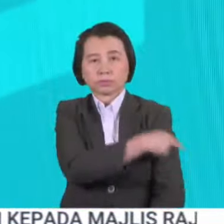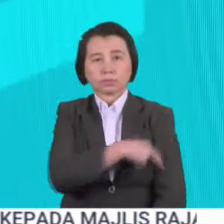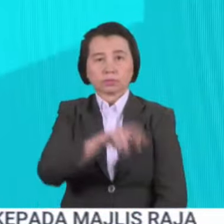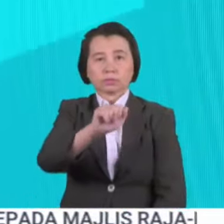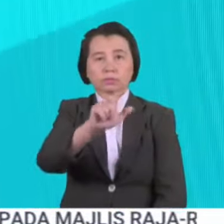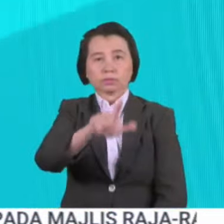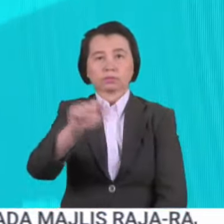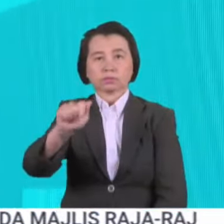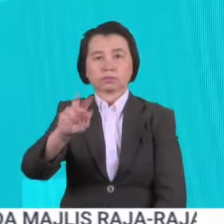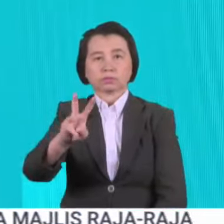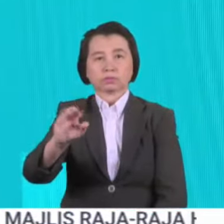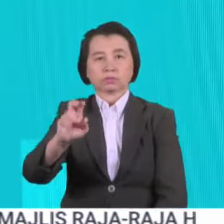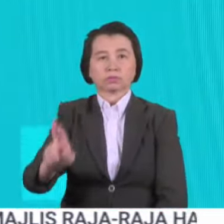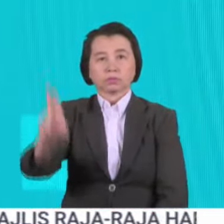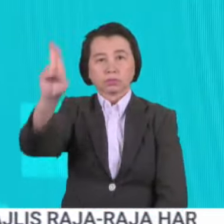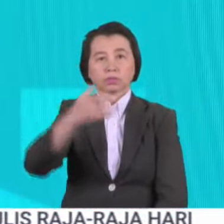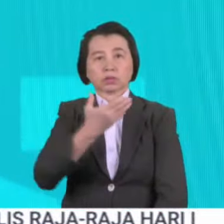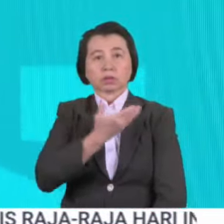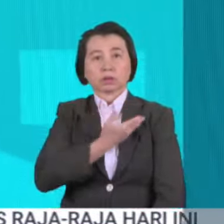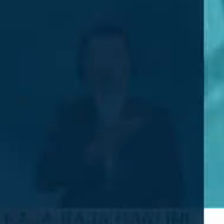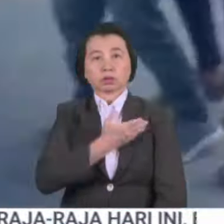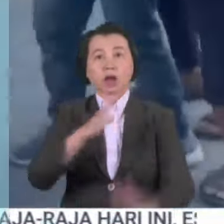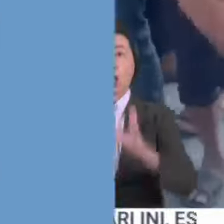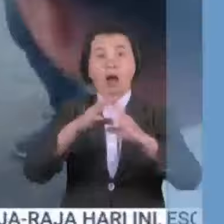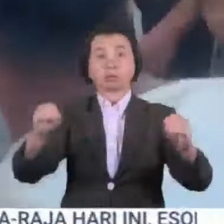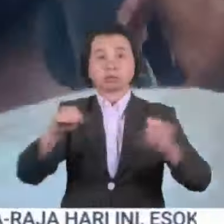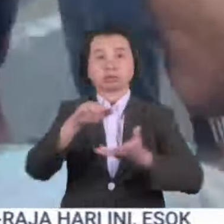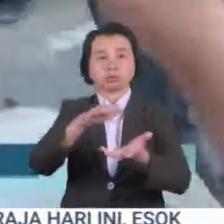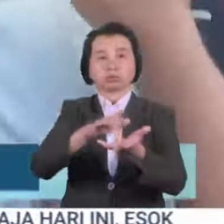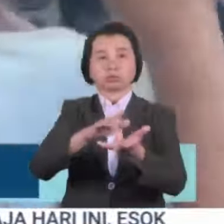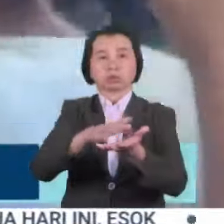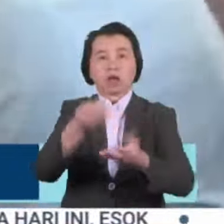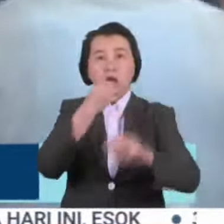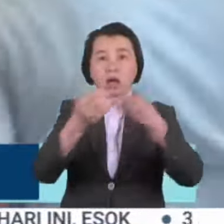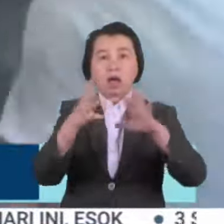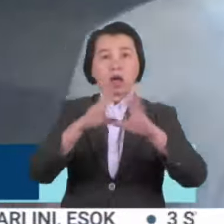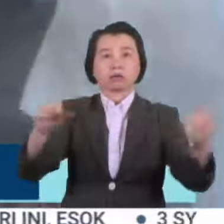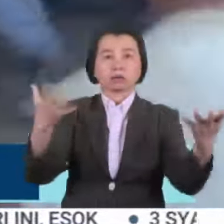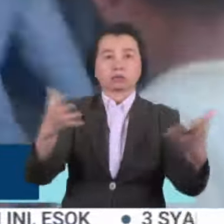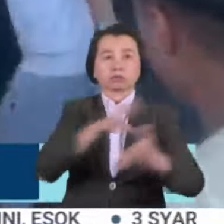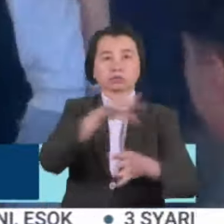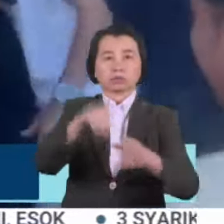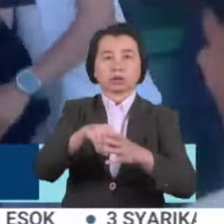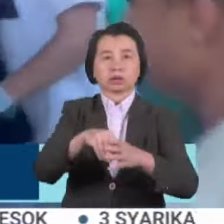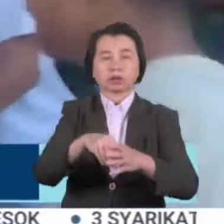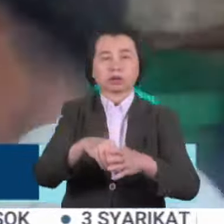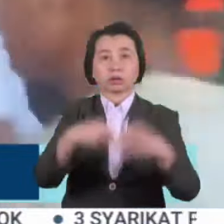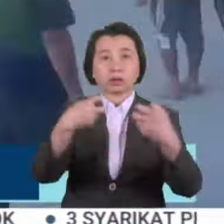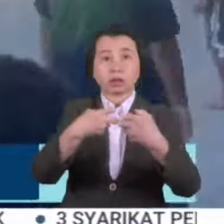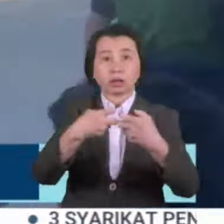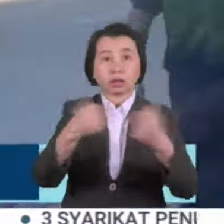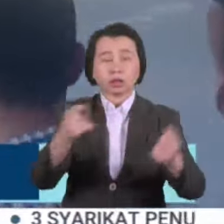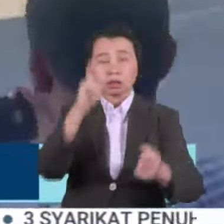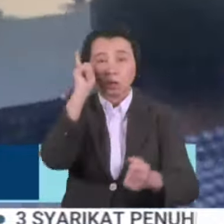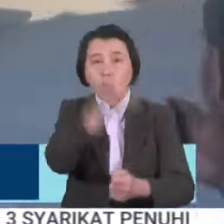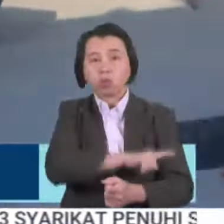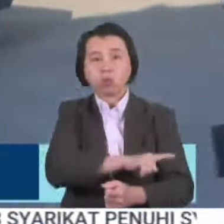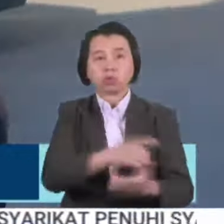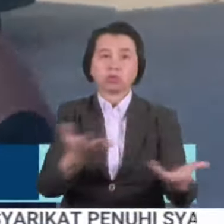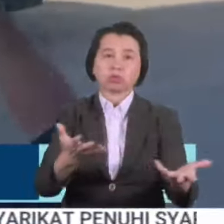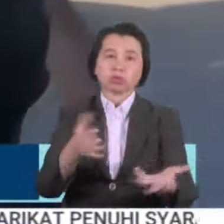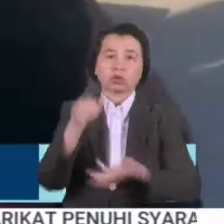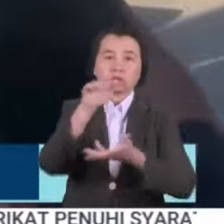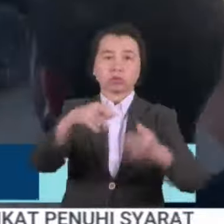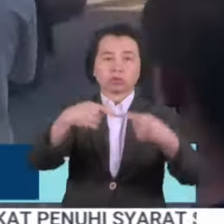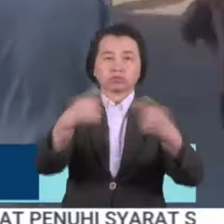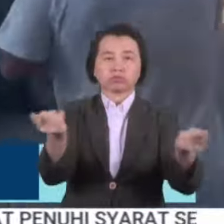Hospital Al-Auda di utara Gaza kini kehabisan bekalan perubatan dan makanan termasuk bekalan bahan api yang semakin kritikal.